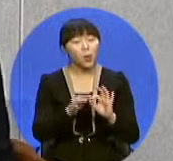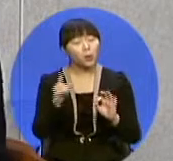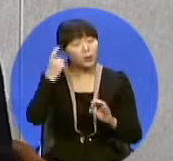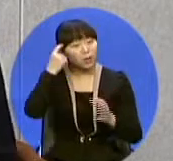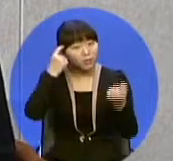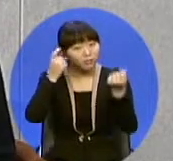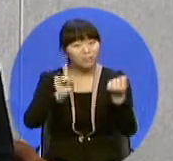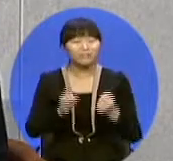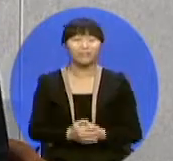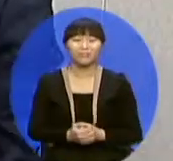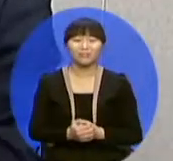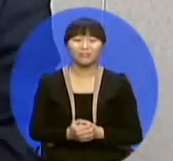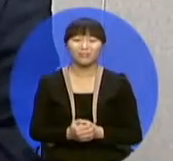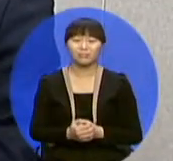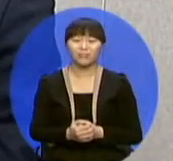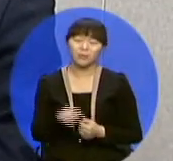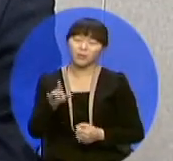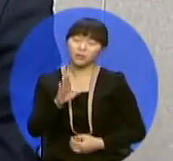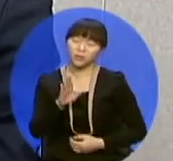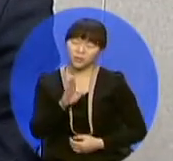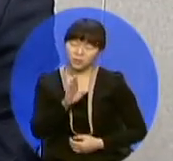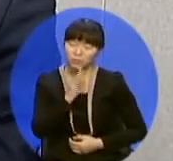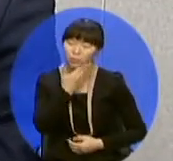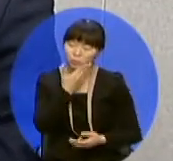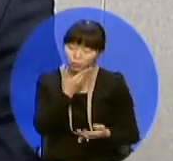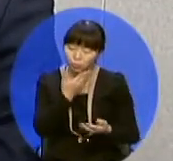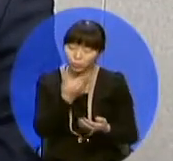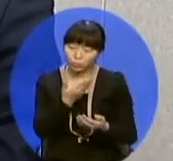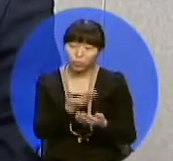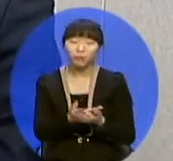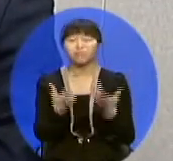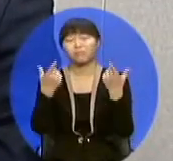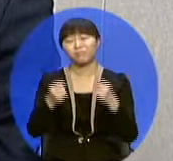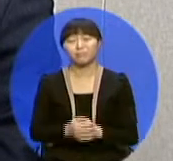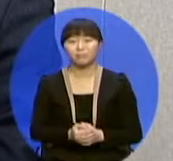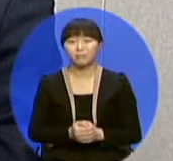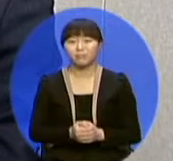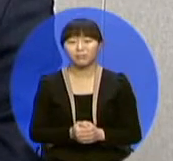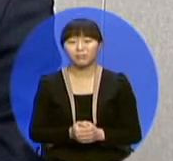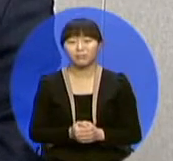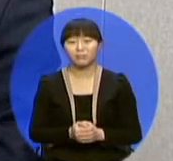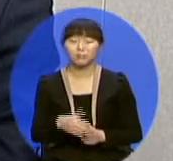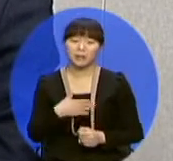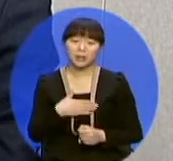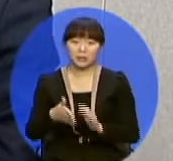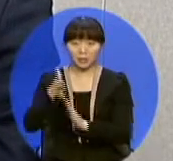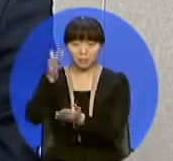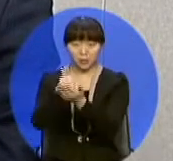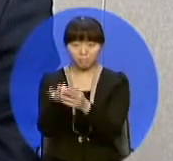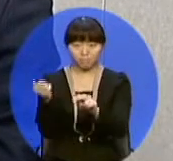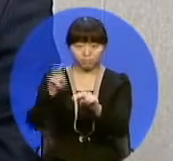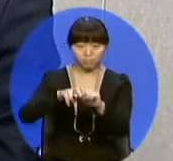어떻게 생각을 하시나요? 네, 그 점이 아주 굉장히 또 중요한 대목이라고 생각합니다. 그래서 제가 시장에